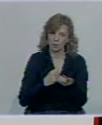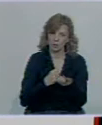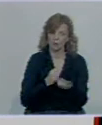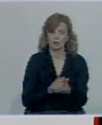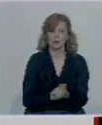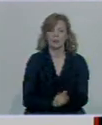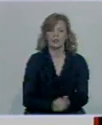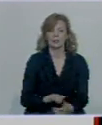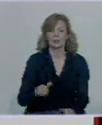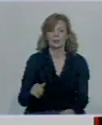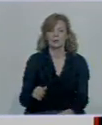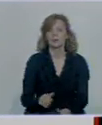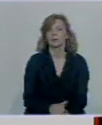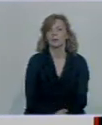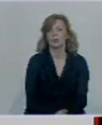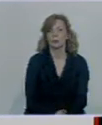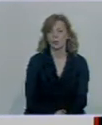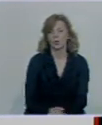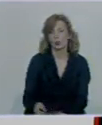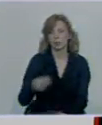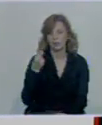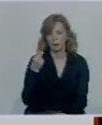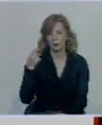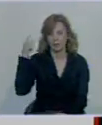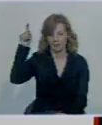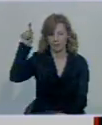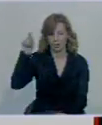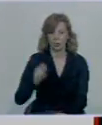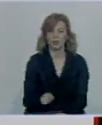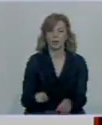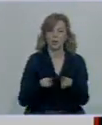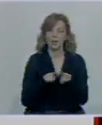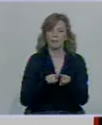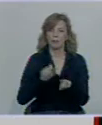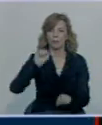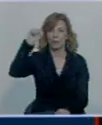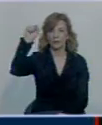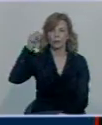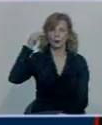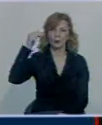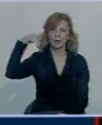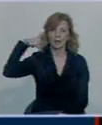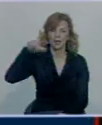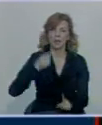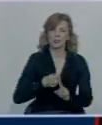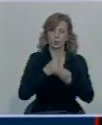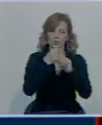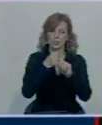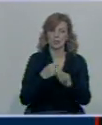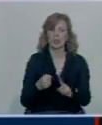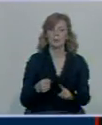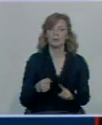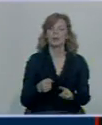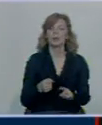băniei, așa cum au fost ele turate odată. Tot Partidul Național Liberal îl susține și își pune mari speranțe